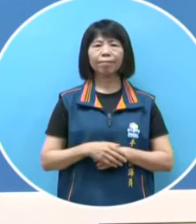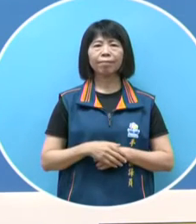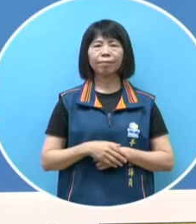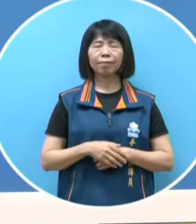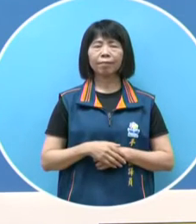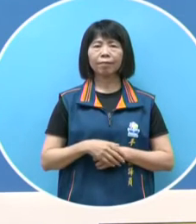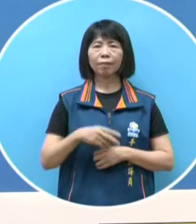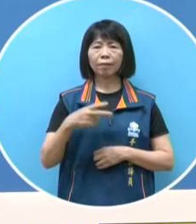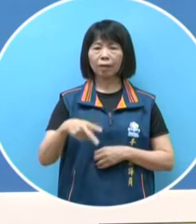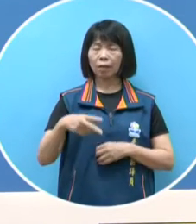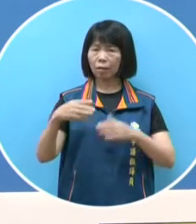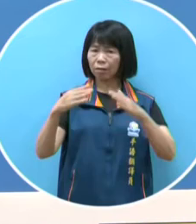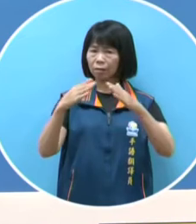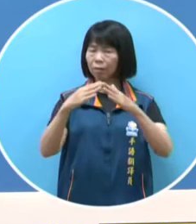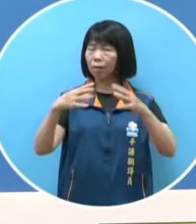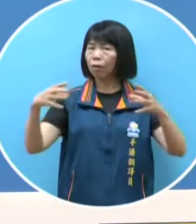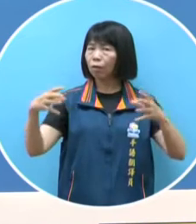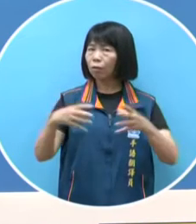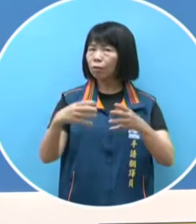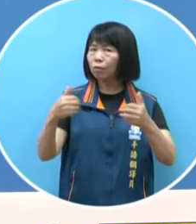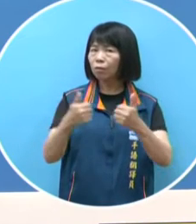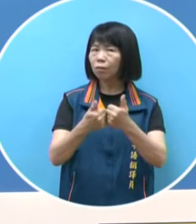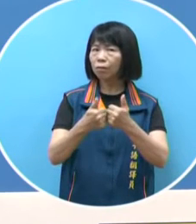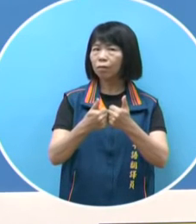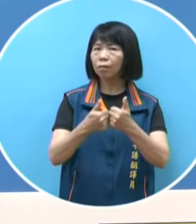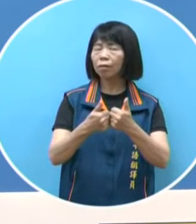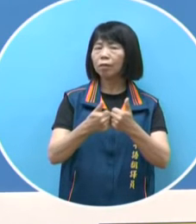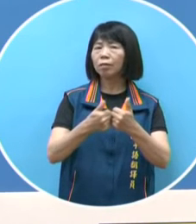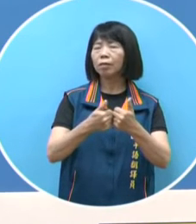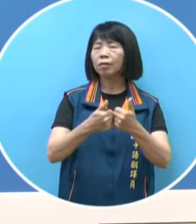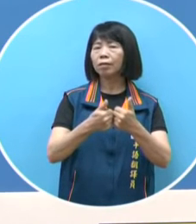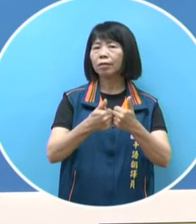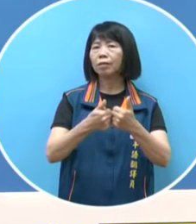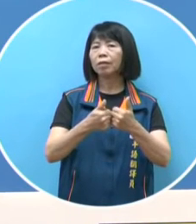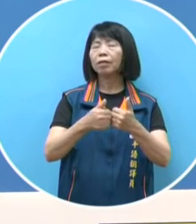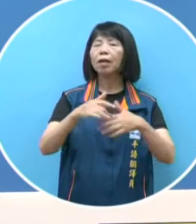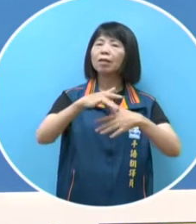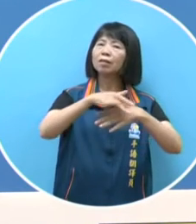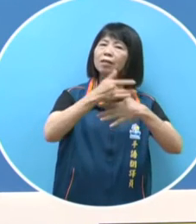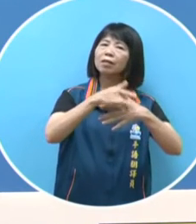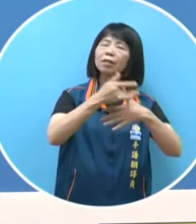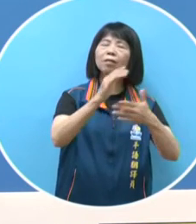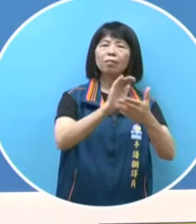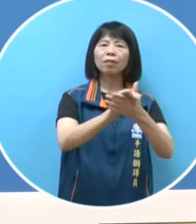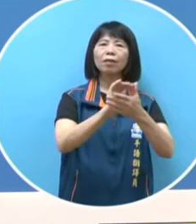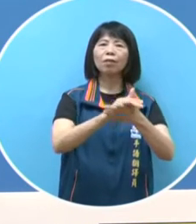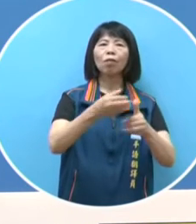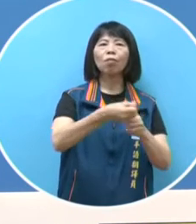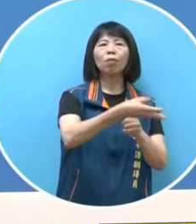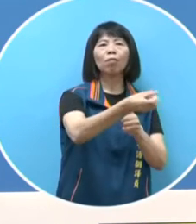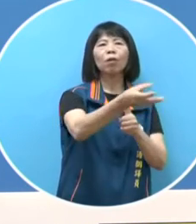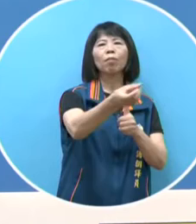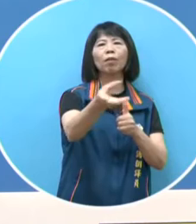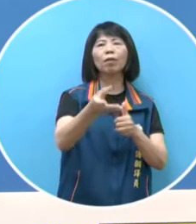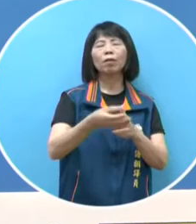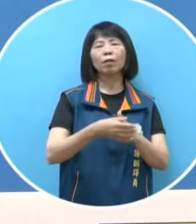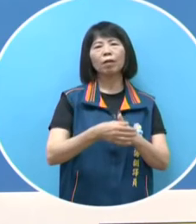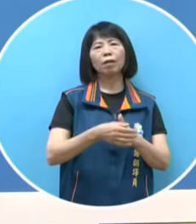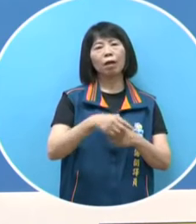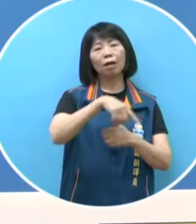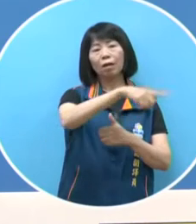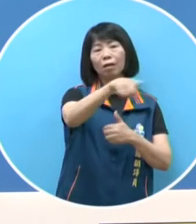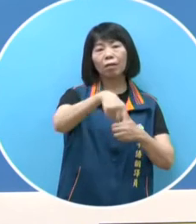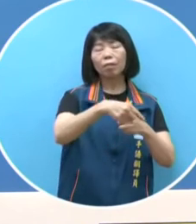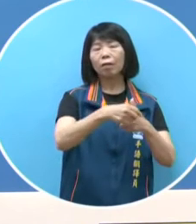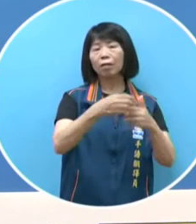个家族的聚会中又传染给亲友，让亲戚的家